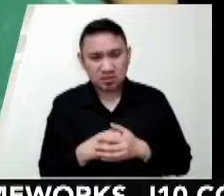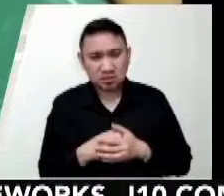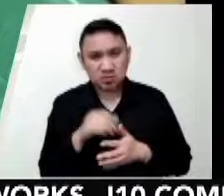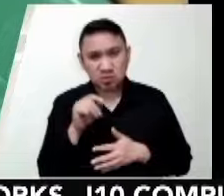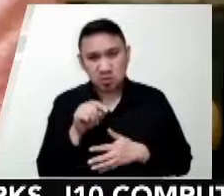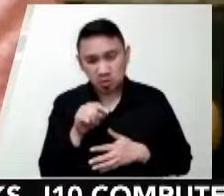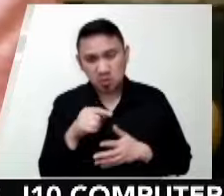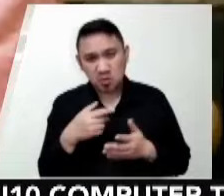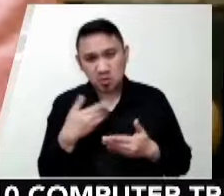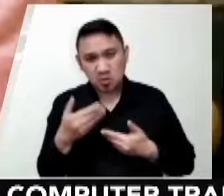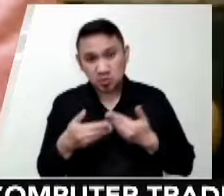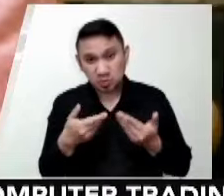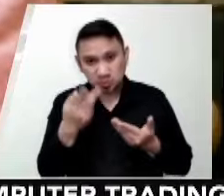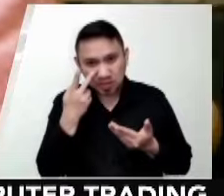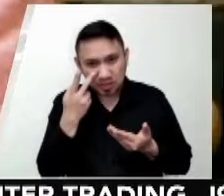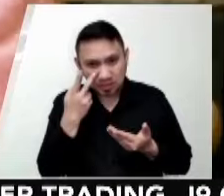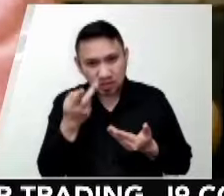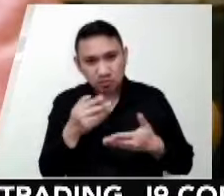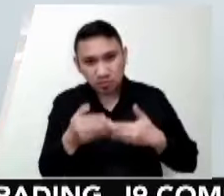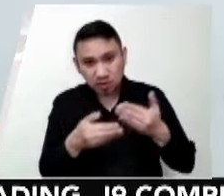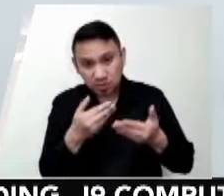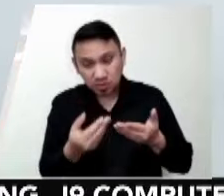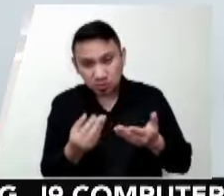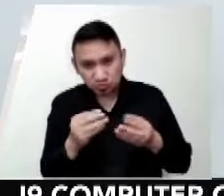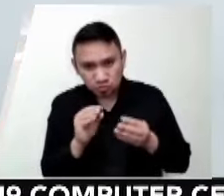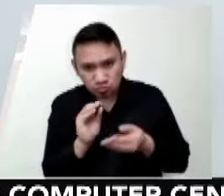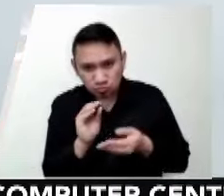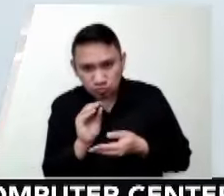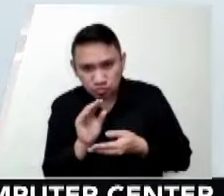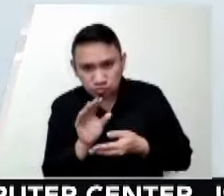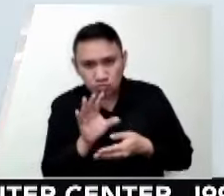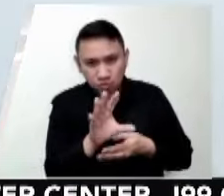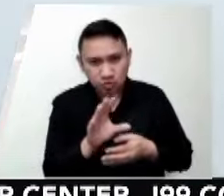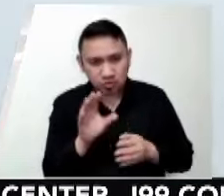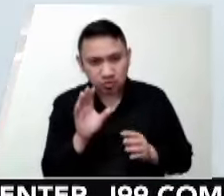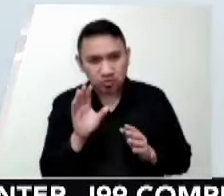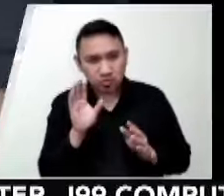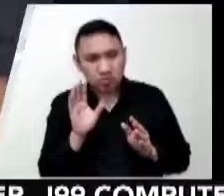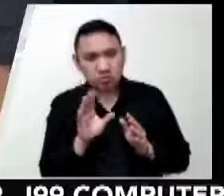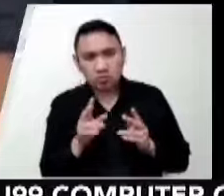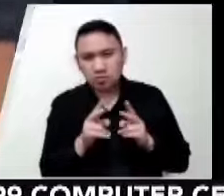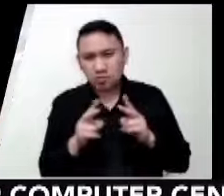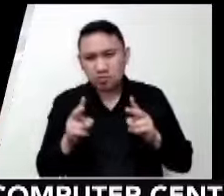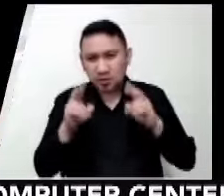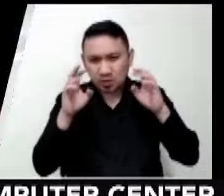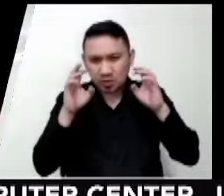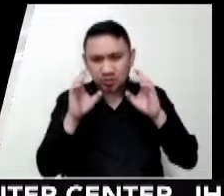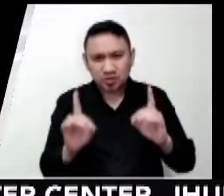yung process na lumalabas yung mukha nila sa papel. Very educational. See it in the flesh.